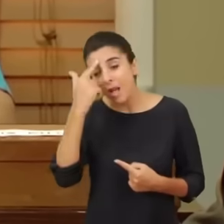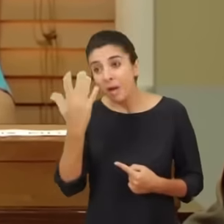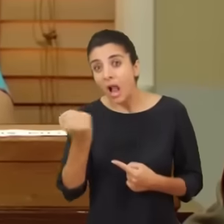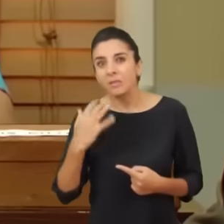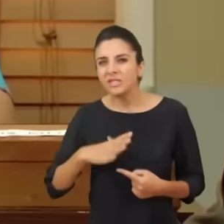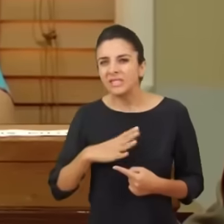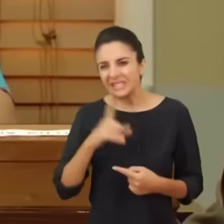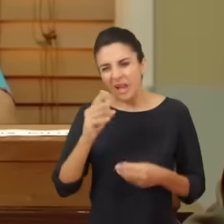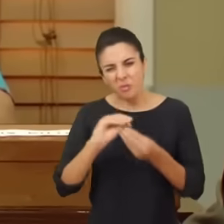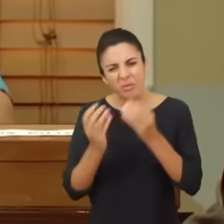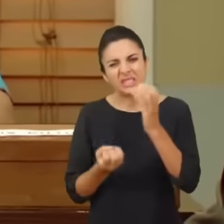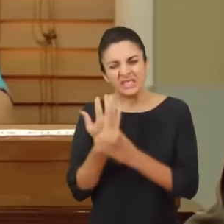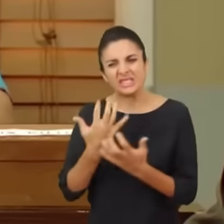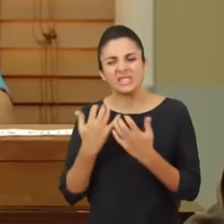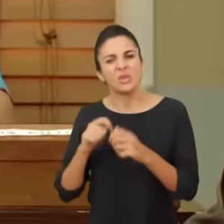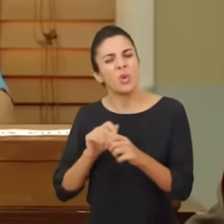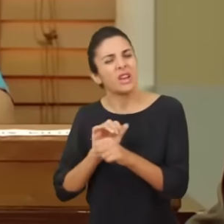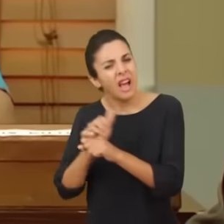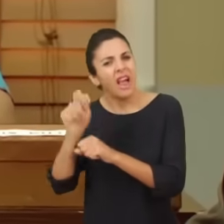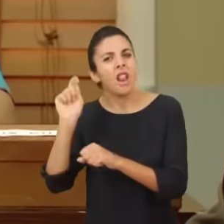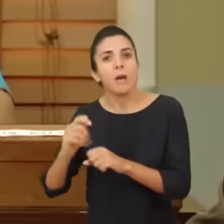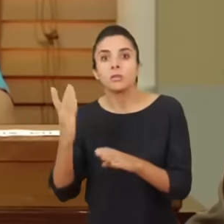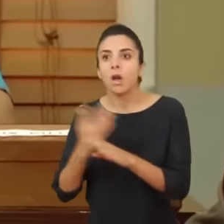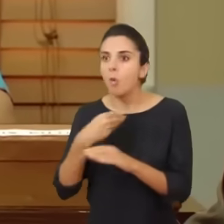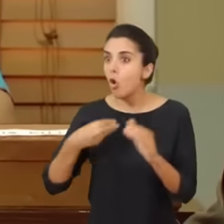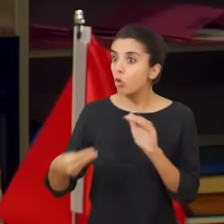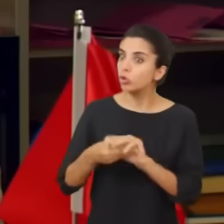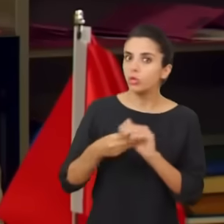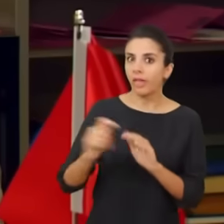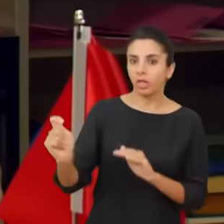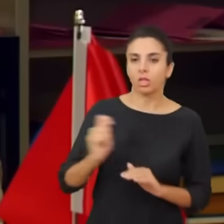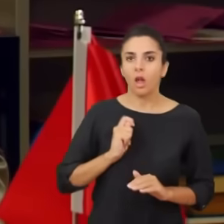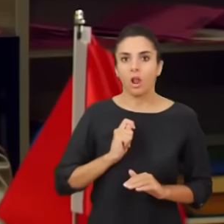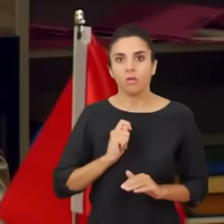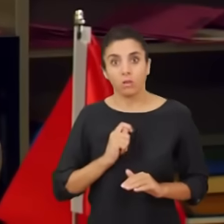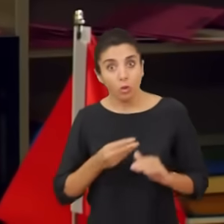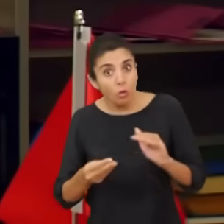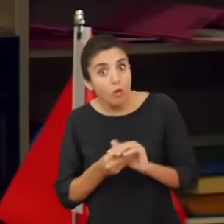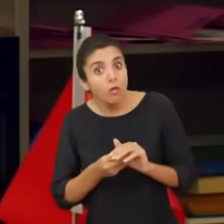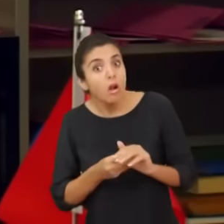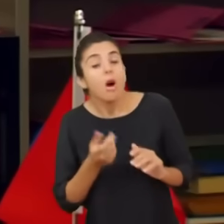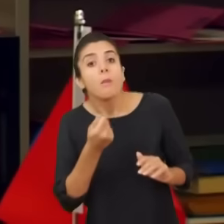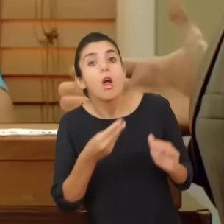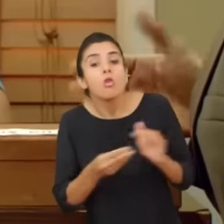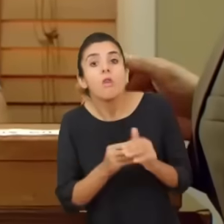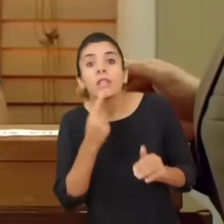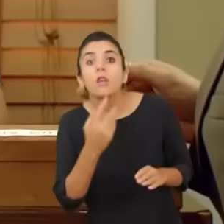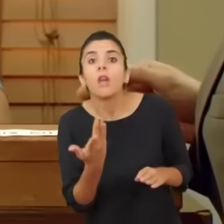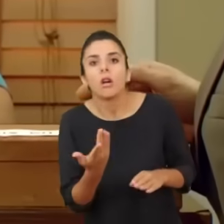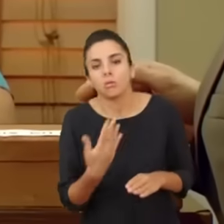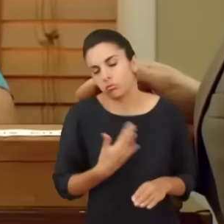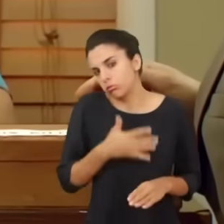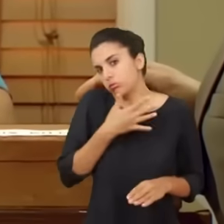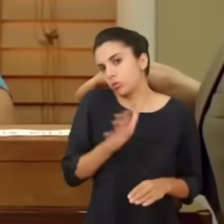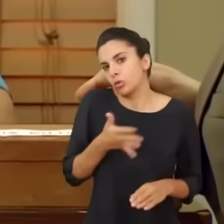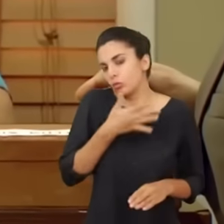bence zorluk çıkartın. Çünkü bana rüşvet teklif etti ya. Nasıl? Ne kaç ne kadar etti? Ya ne bileyim